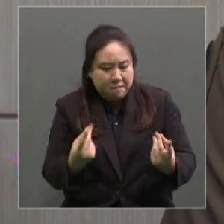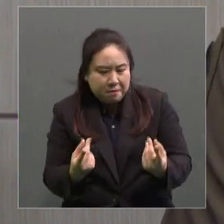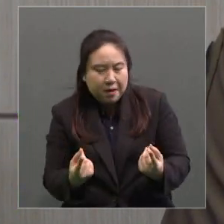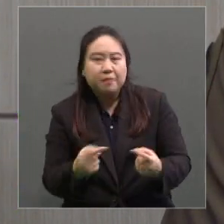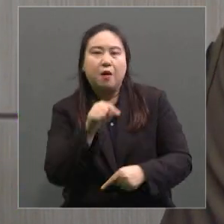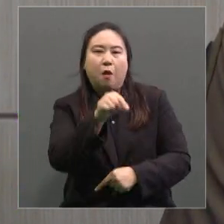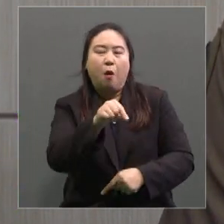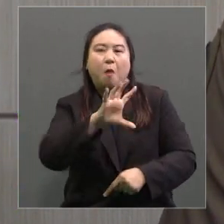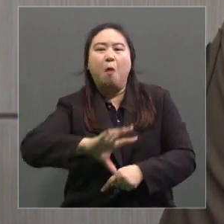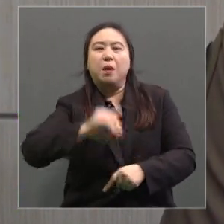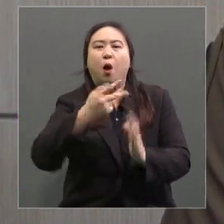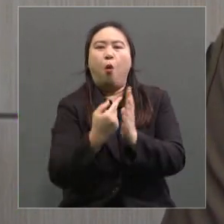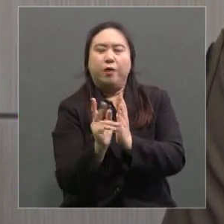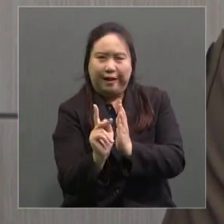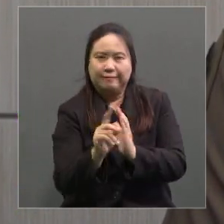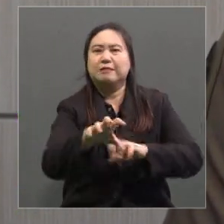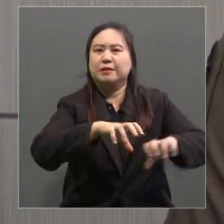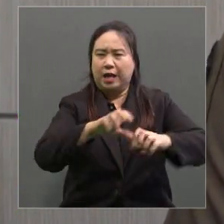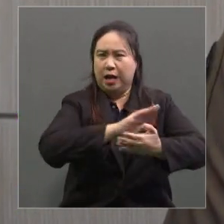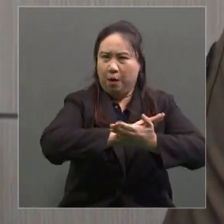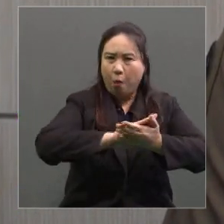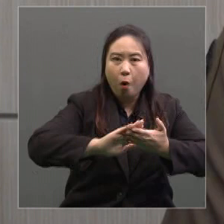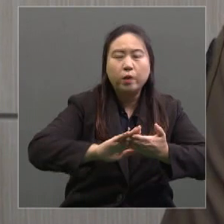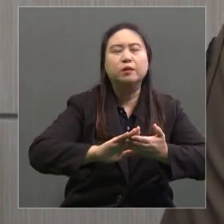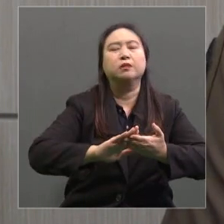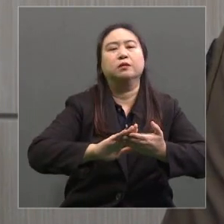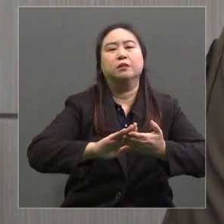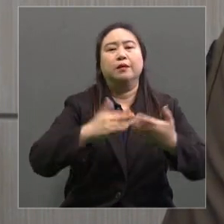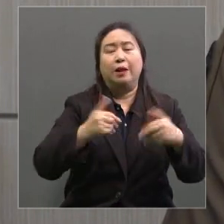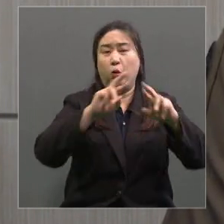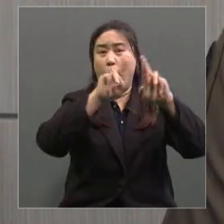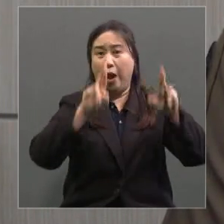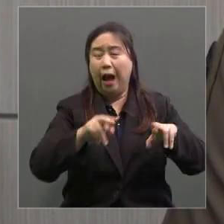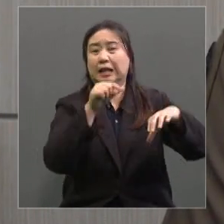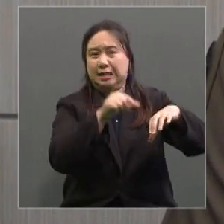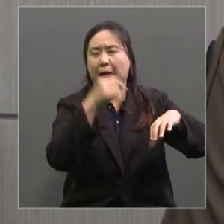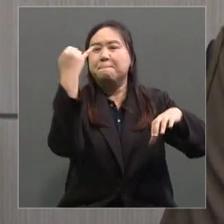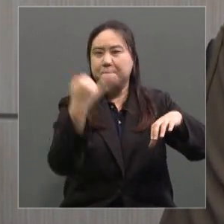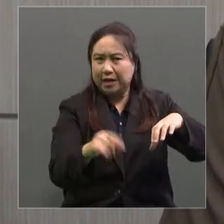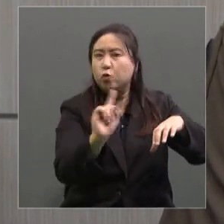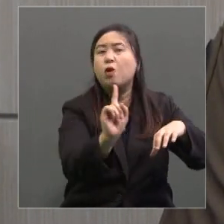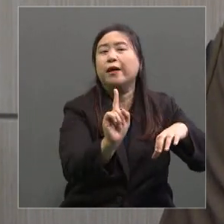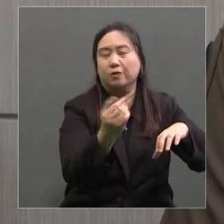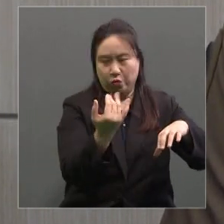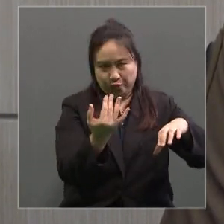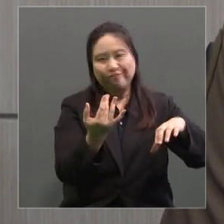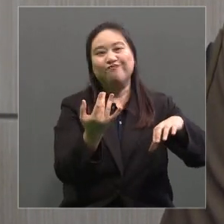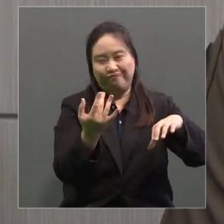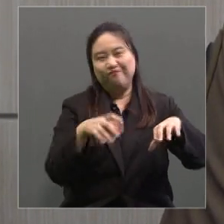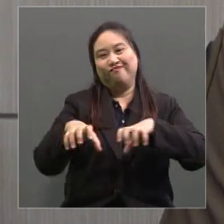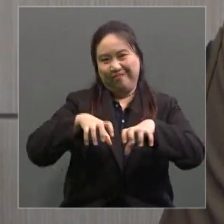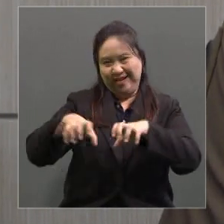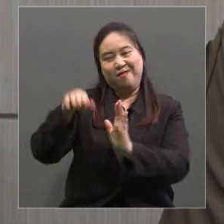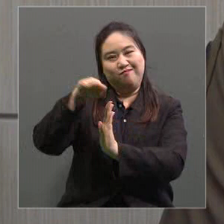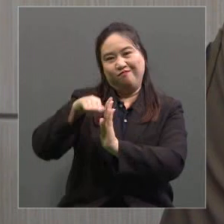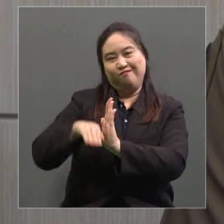สภ.เมืองขอนแก่นนะครับแล้วก็ในส่วนของทางร้านนะครับที่ได้ความผิดก็จะดำเนินการตามกระบวนการนะครับ